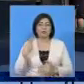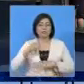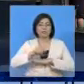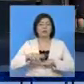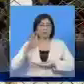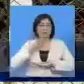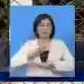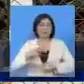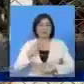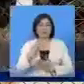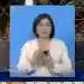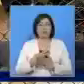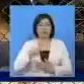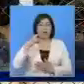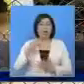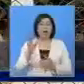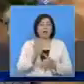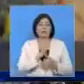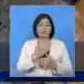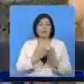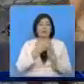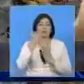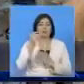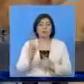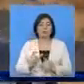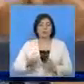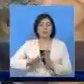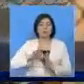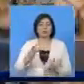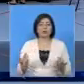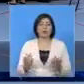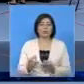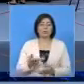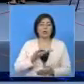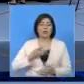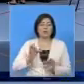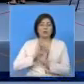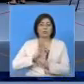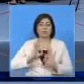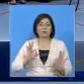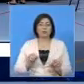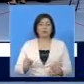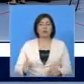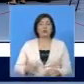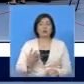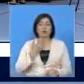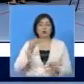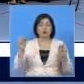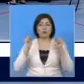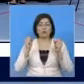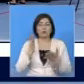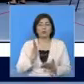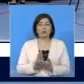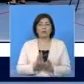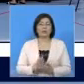жеңіс тұғырынан көрініп, қазақ жалауын көтеретін лайықты жанды анықтау қажет. Біздің ерекшелігіміз ұлттық спорт болғандықтан, біз